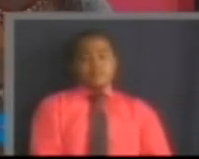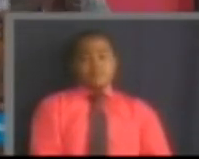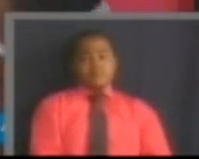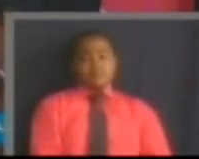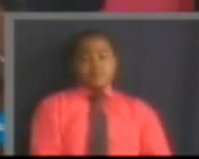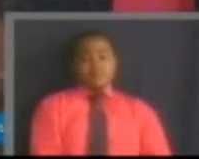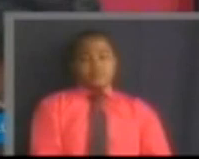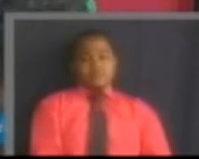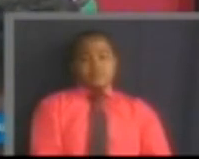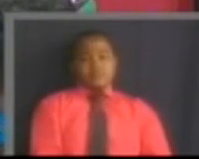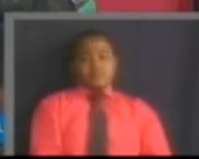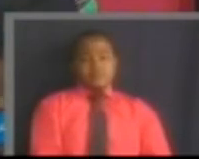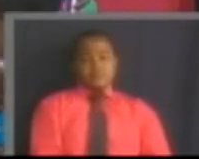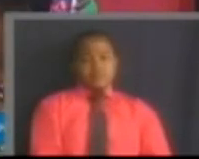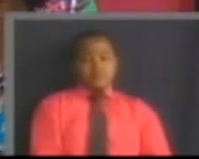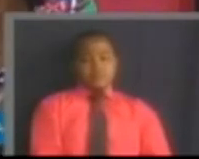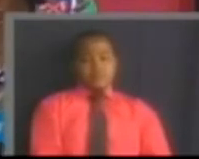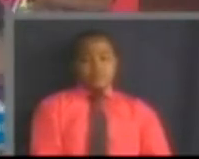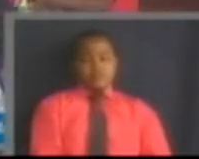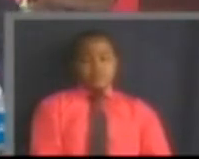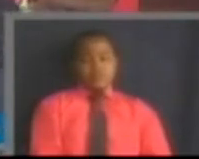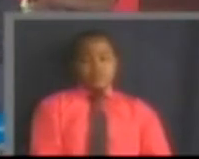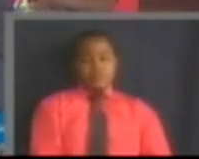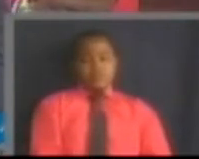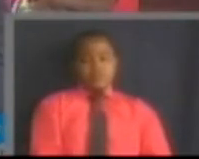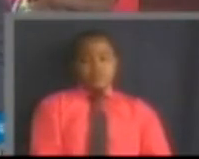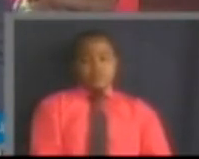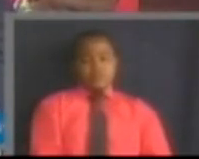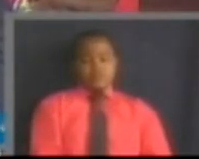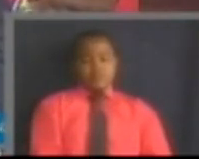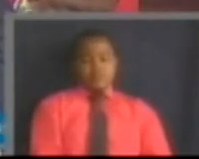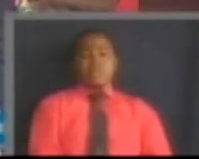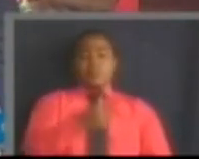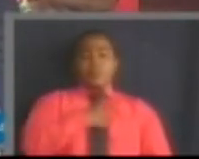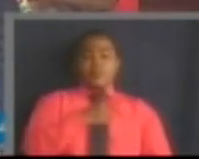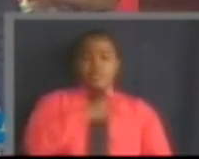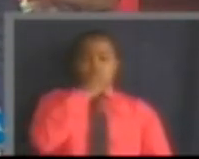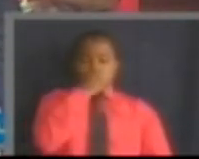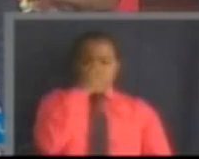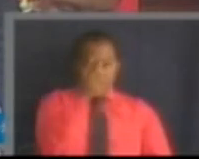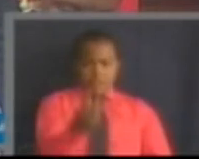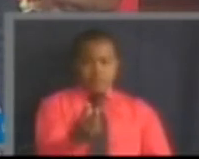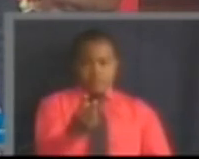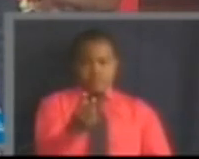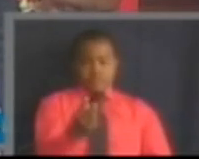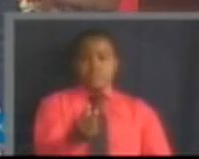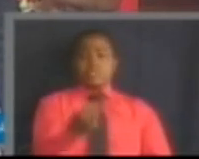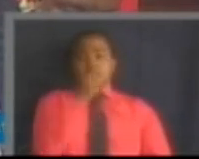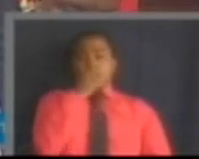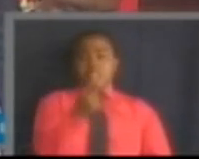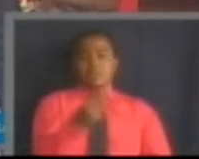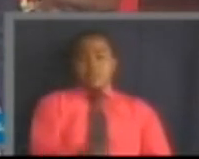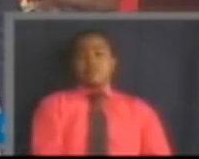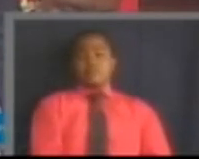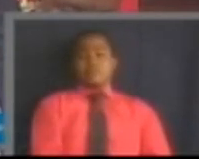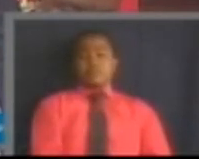Mheshimiwa Mashali, una mfano wa kamati ambayo? Mheshimiwa mwenyekiti, naomba nitoe taarifa. Na niseme tu kwamba dedicates kwamba